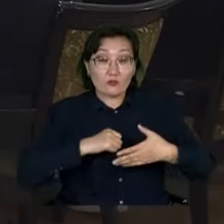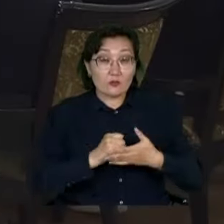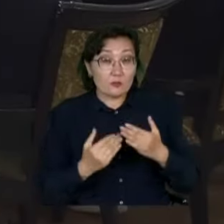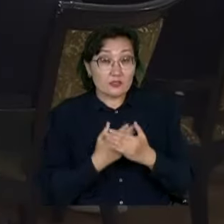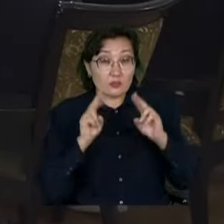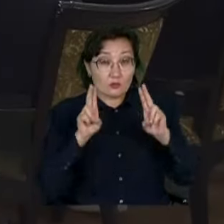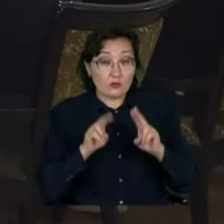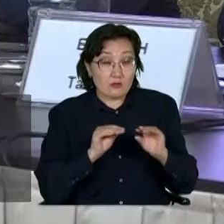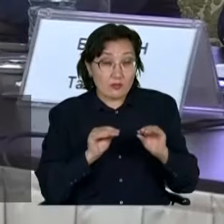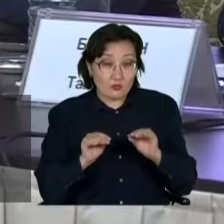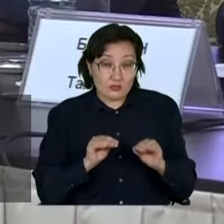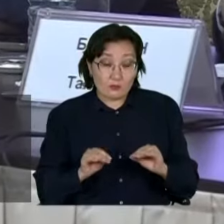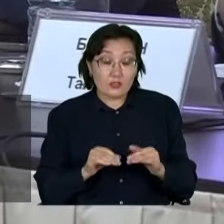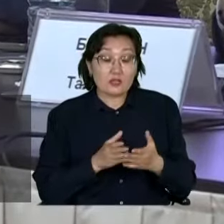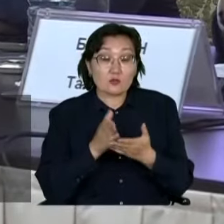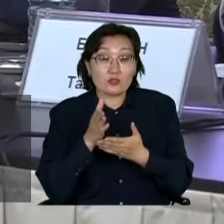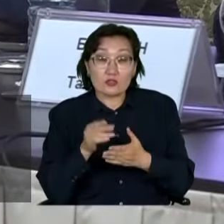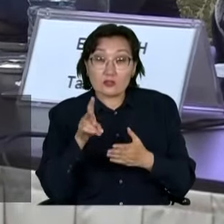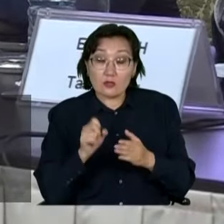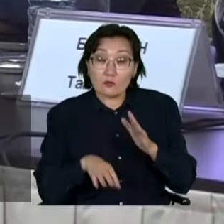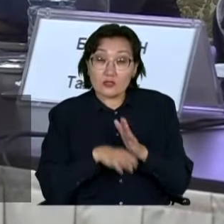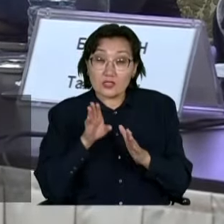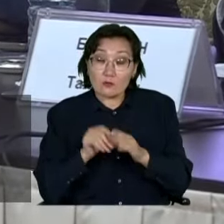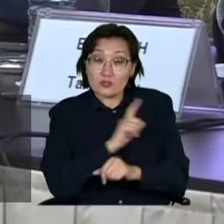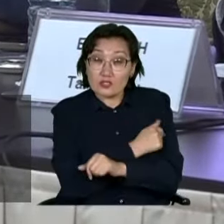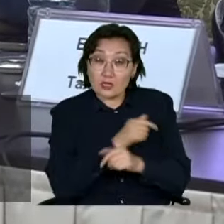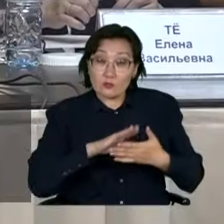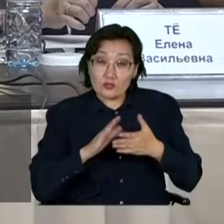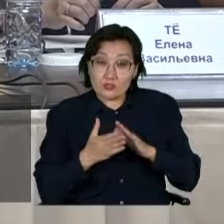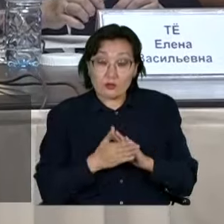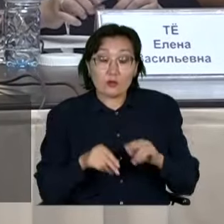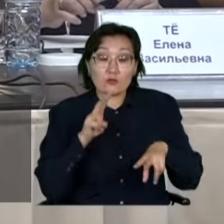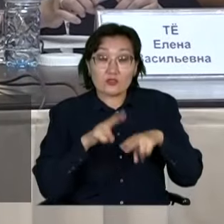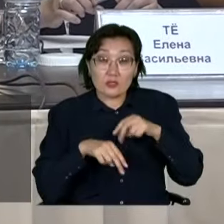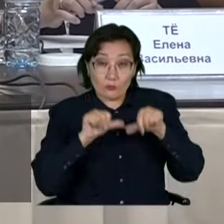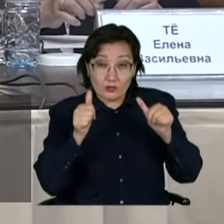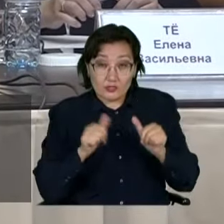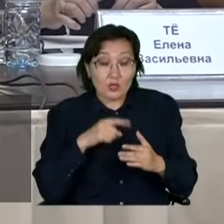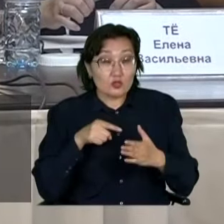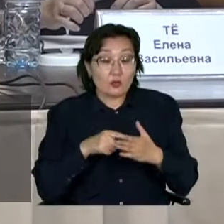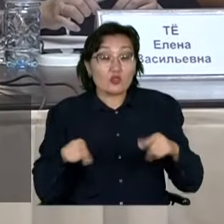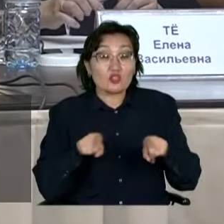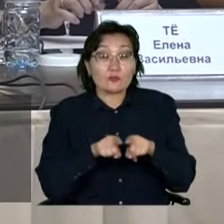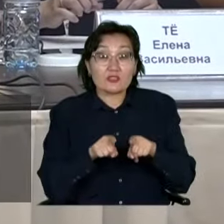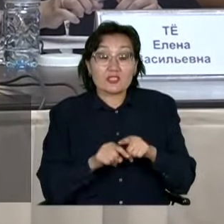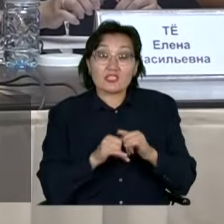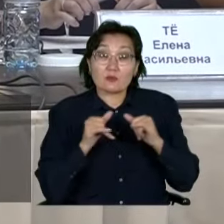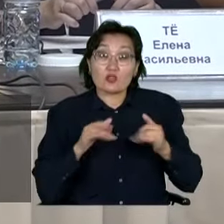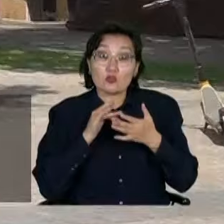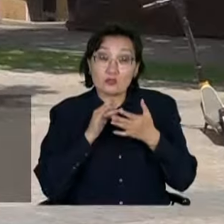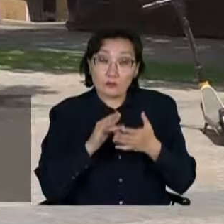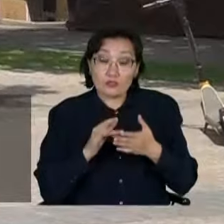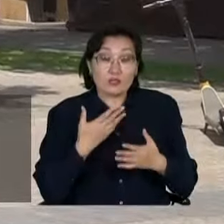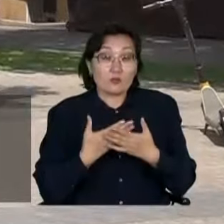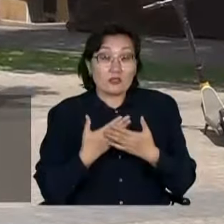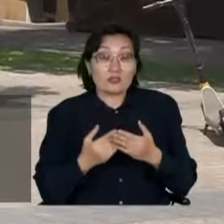новые правила благоустройства. Они направлены на улучшение санитарного состояния и архитектурного вида мегаполиса, а также развитие туризма. К